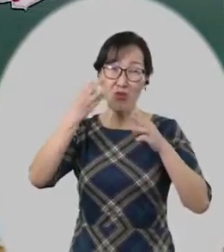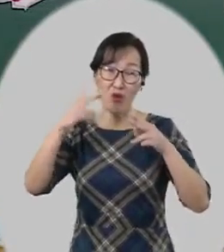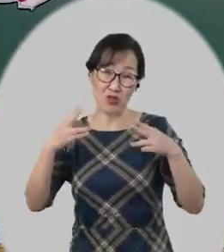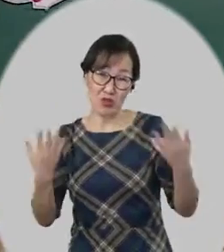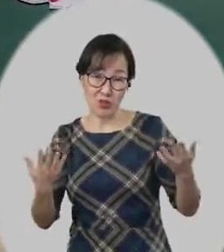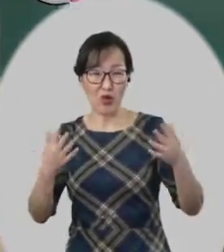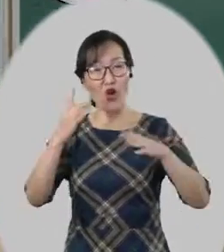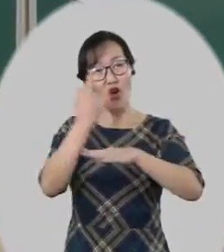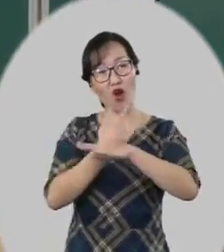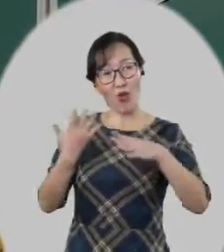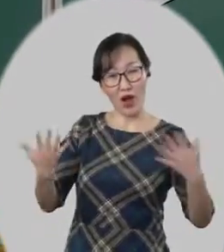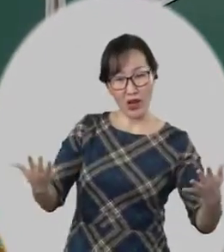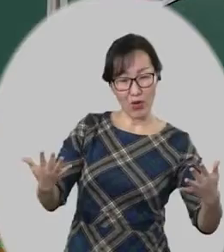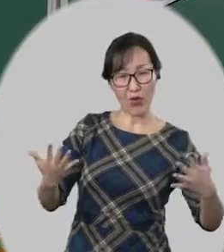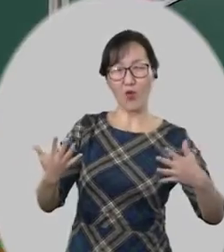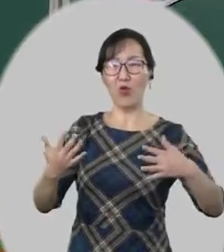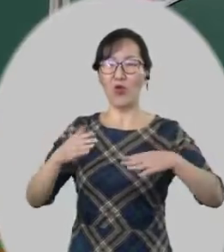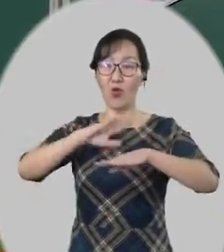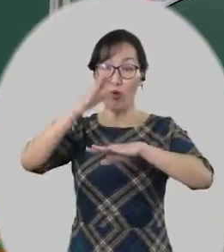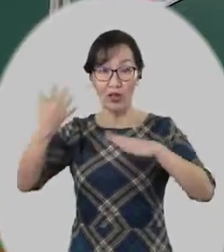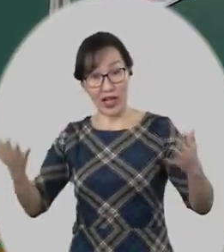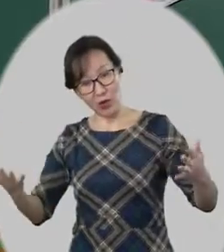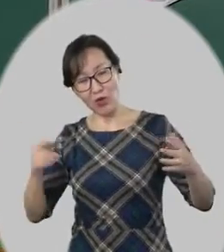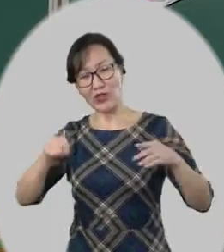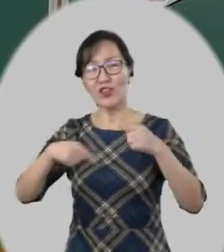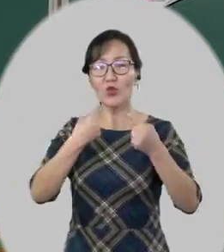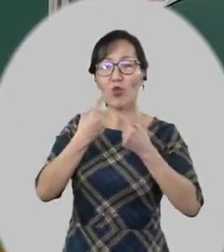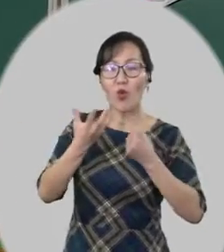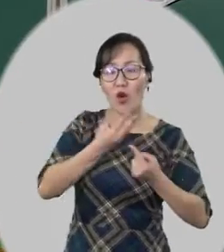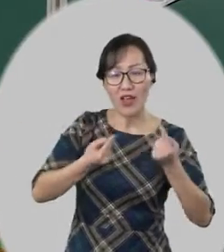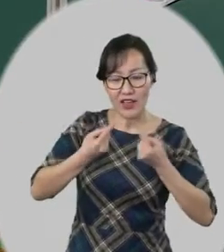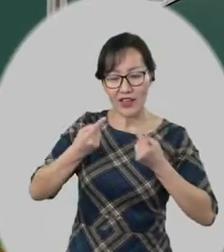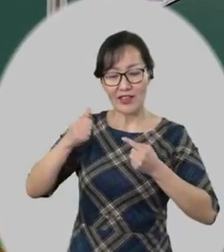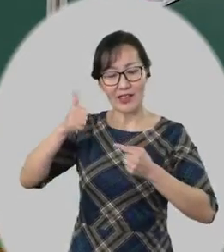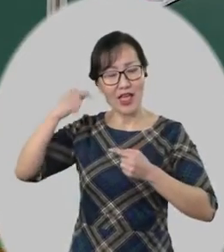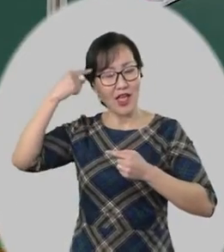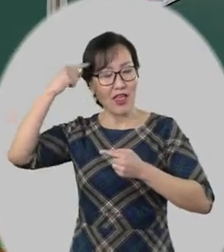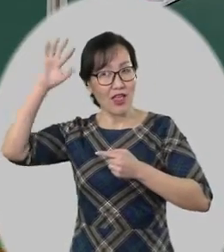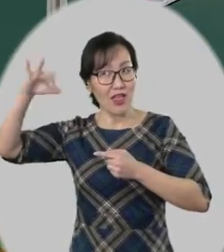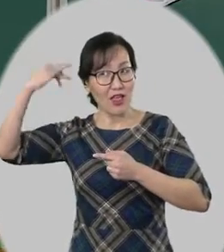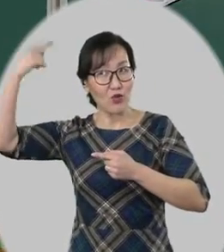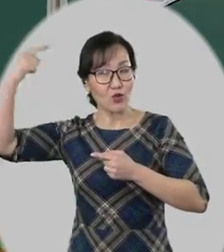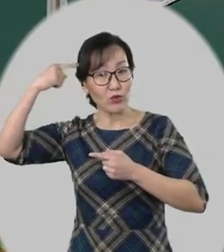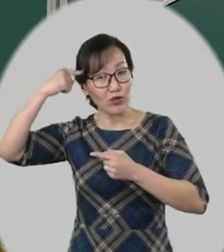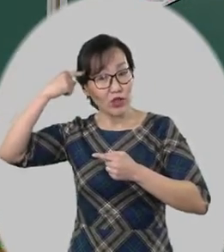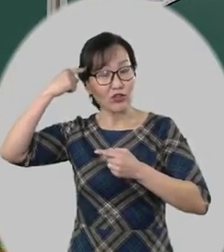уу? Говь гарав уу гэдэг талаар бүгдээрээ маш сайн эргцүүлж бодох нь.